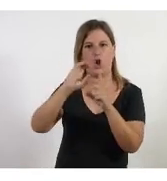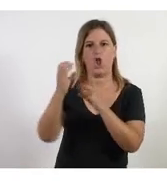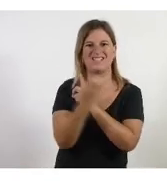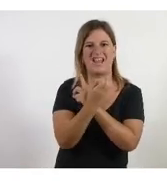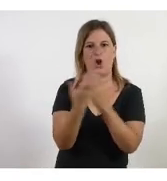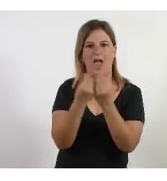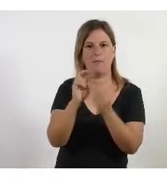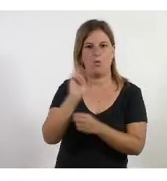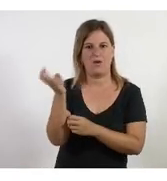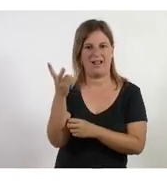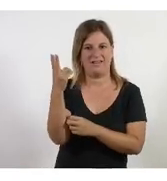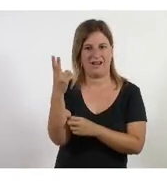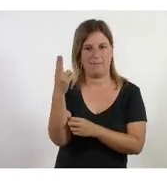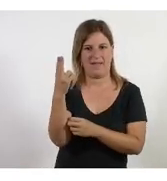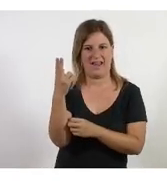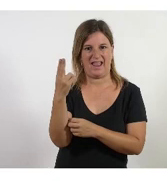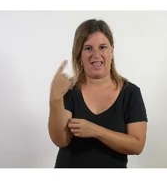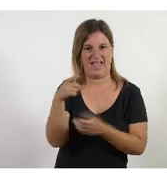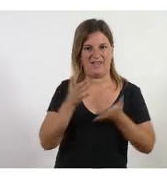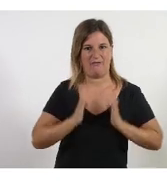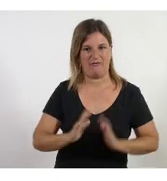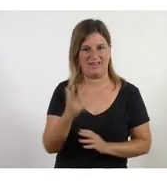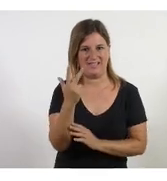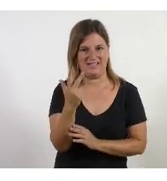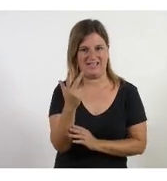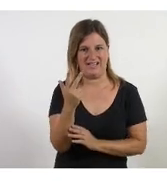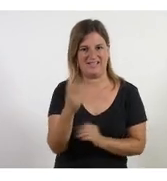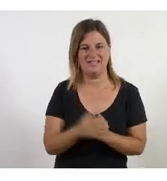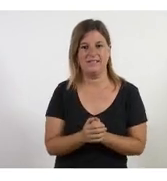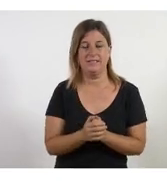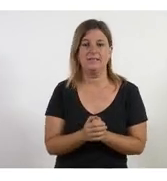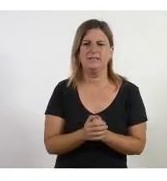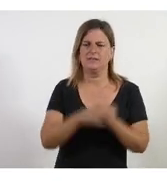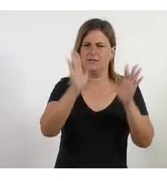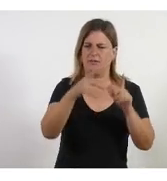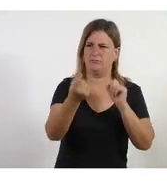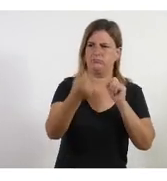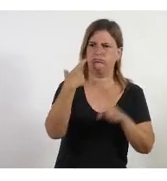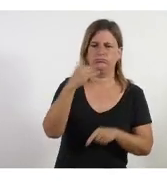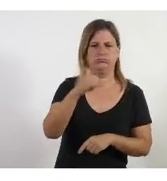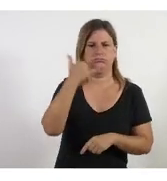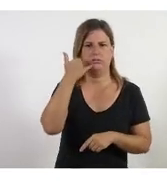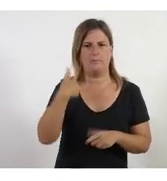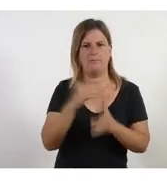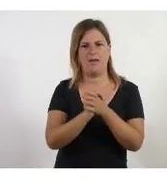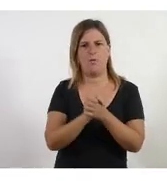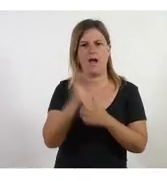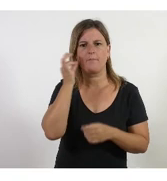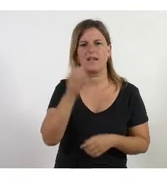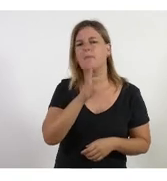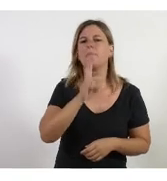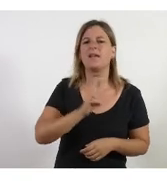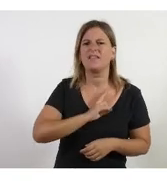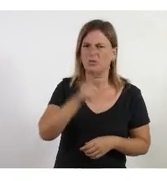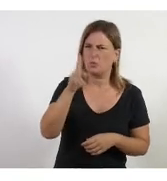també tenen 3 fills. Tot d'un plegat rebo una trucada, que era la meva amiga, i em diu, escolta, Mercè,